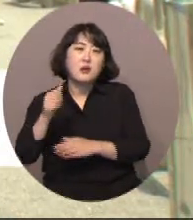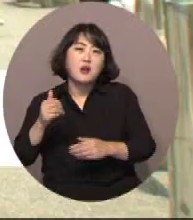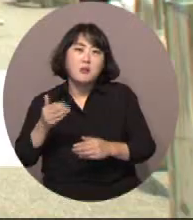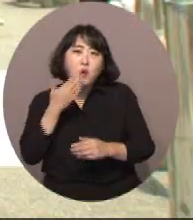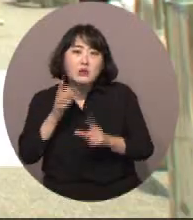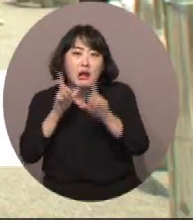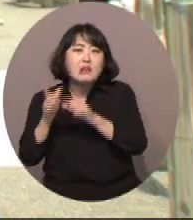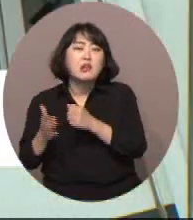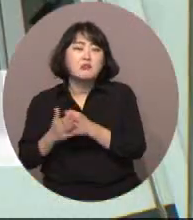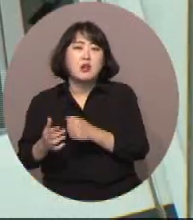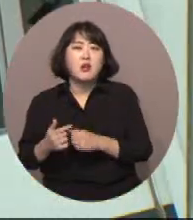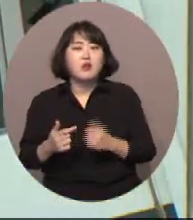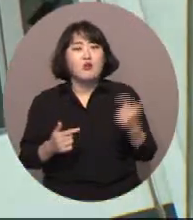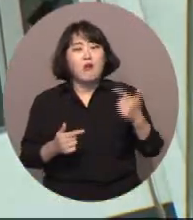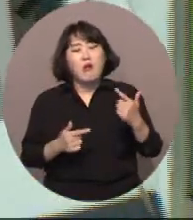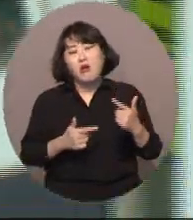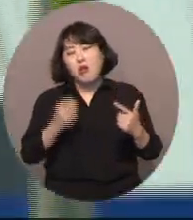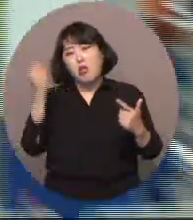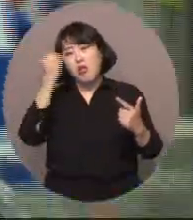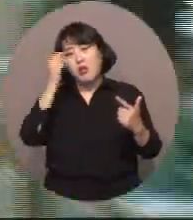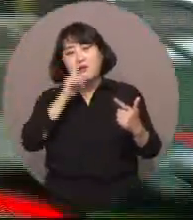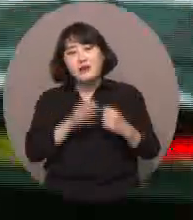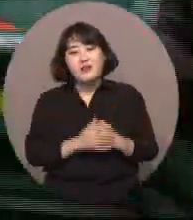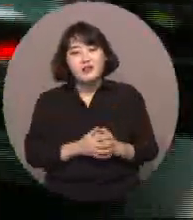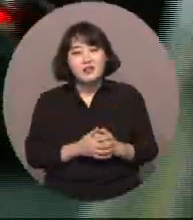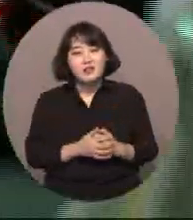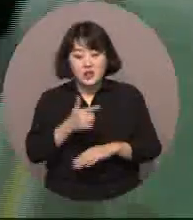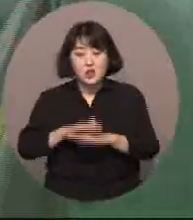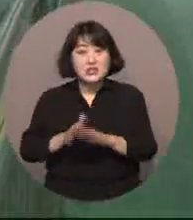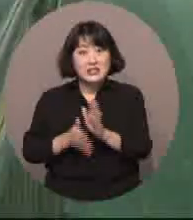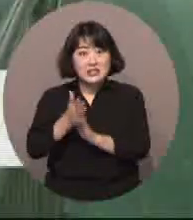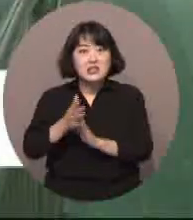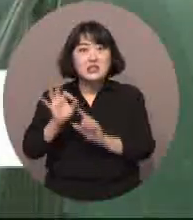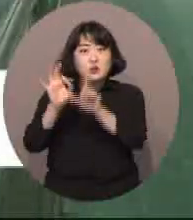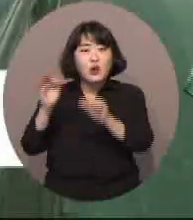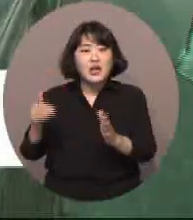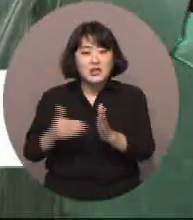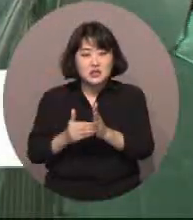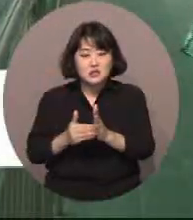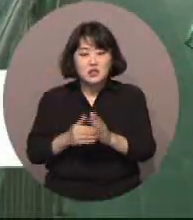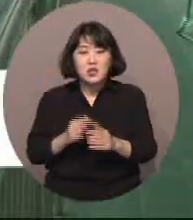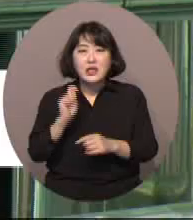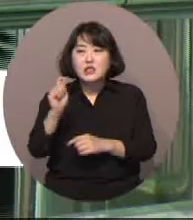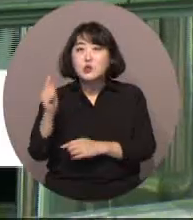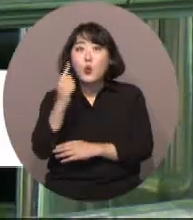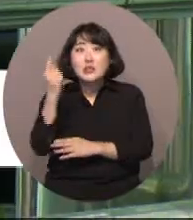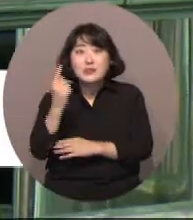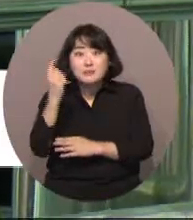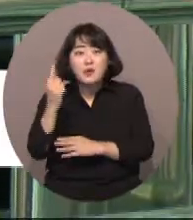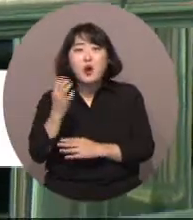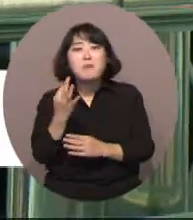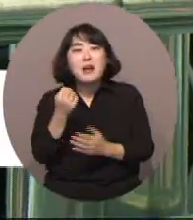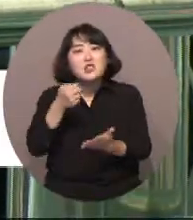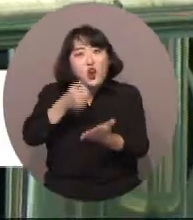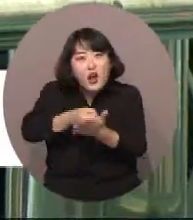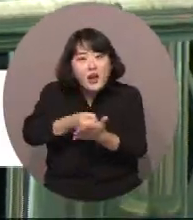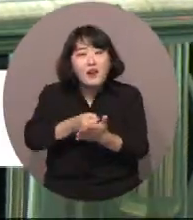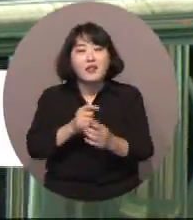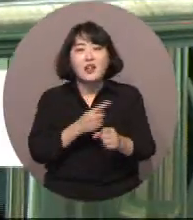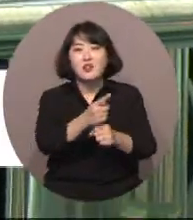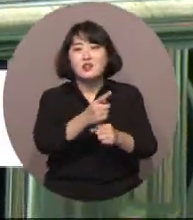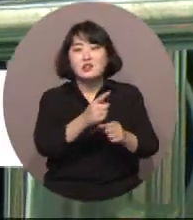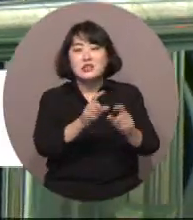너무 비싸고요. 대전시는 오는 10월까지 택시 요금 인상폭을 정하기 위한 용역을 한 뒤